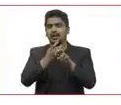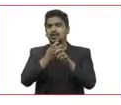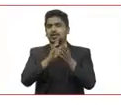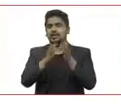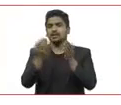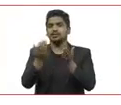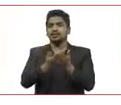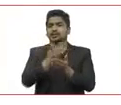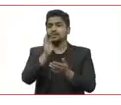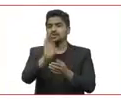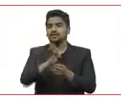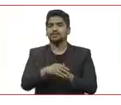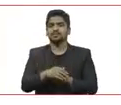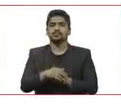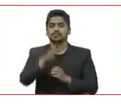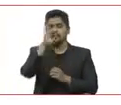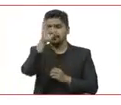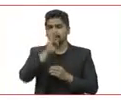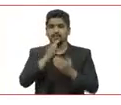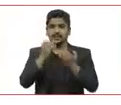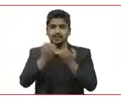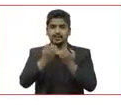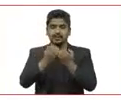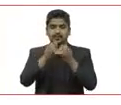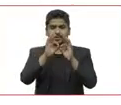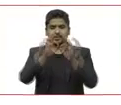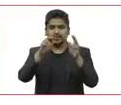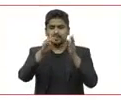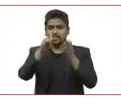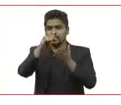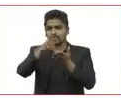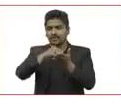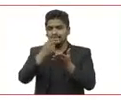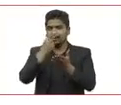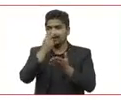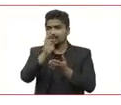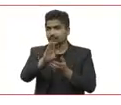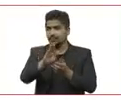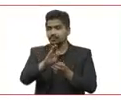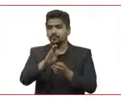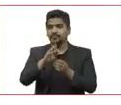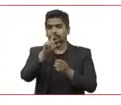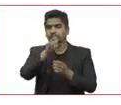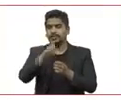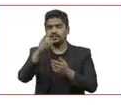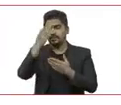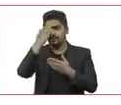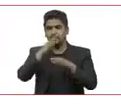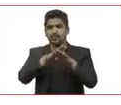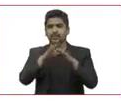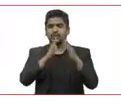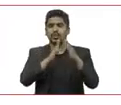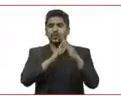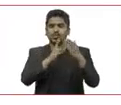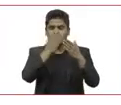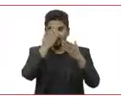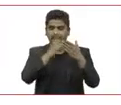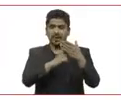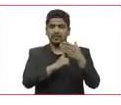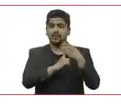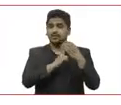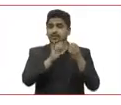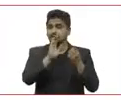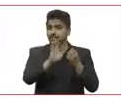सक्दछौँ। विशेषतः हामीले विभिन्न तथ्याङ्कहरूबाट देखिसकेका छौँ कि धेरैजसो नेपालमा सङ्क्रमितहरू अहिले होम आइसोलेसनमा हुनुहुन्छ।